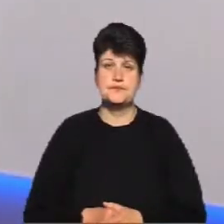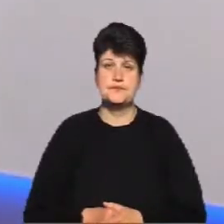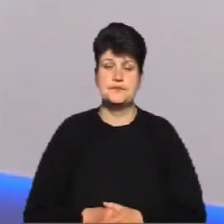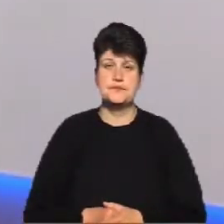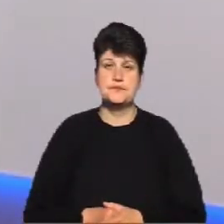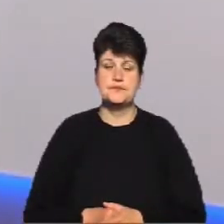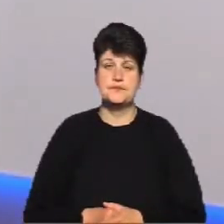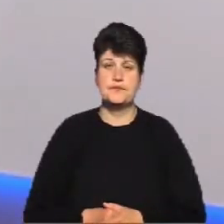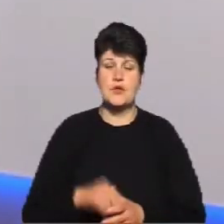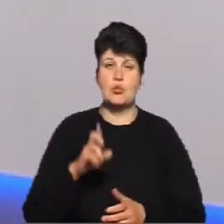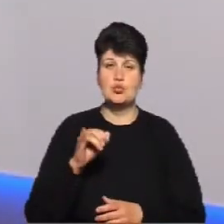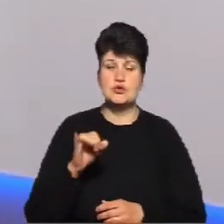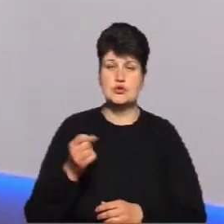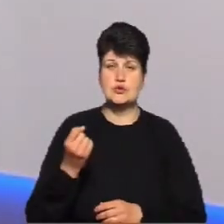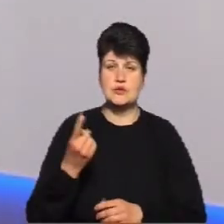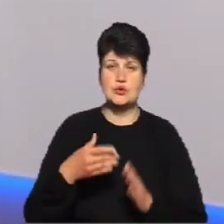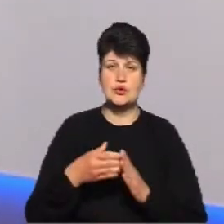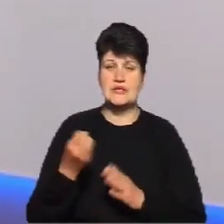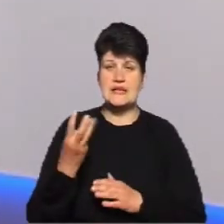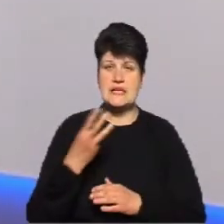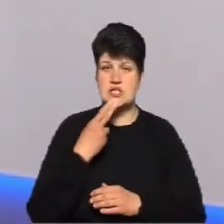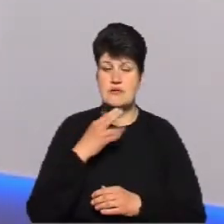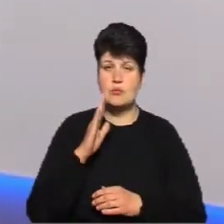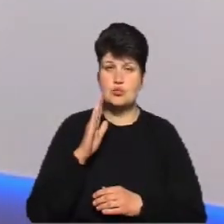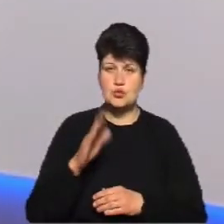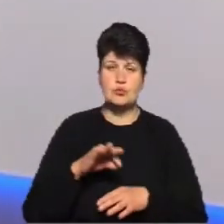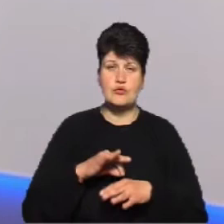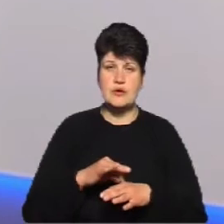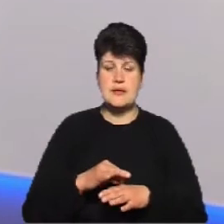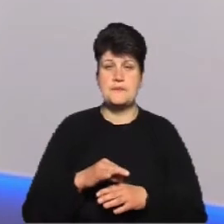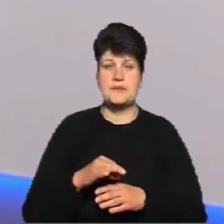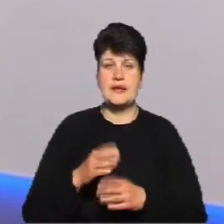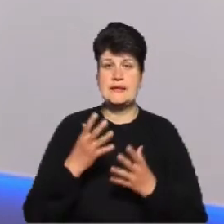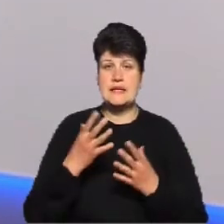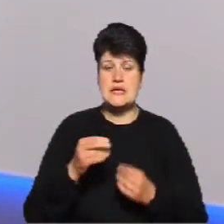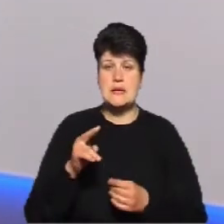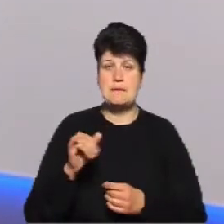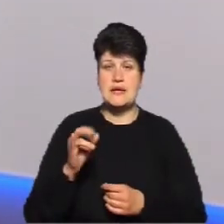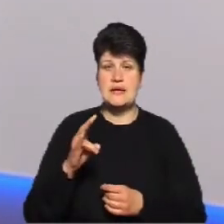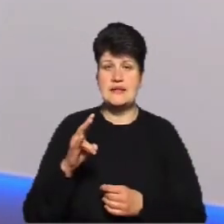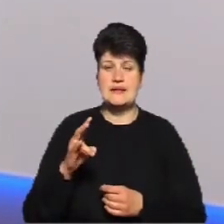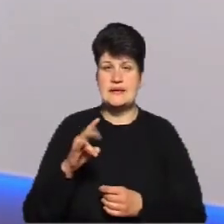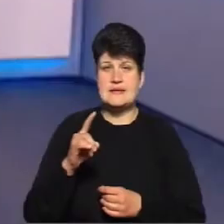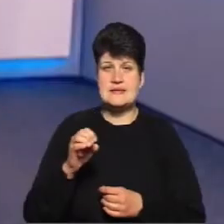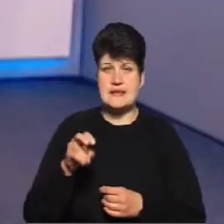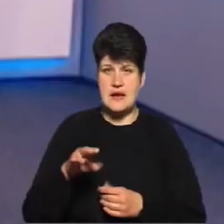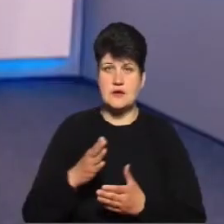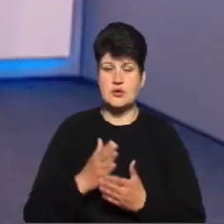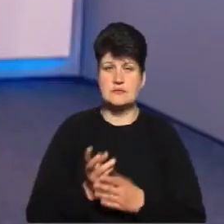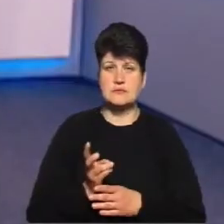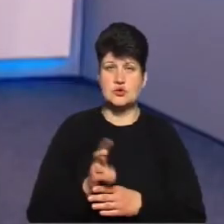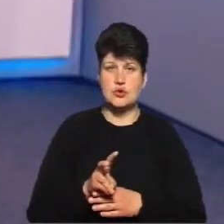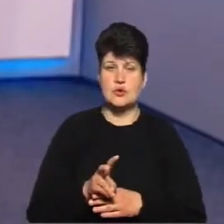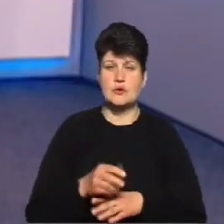У Буджачі з 11 до 13 червня відбуватиметься мистецька академія Дні Пінзеля. Маємо нагоду її проанонсувати. До нас завітав очільник